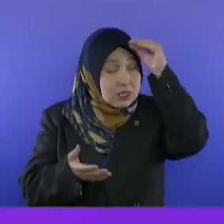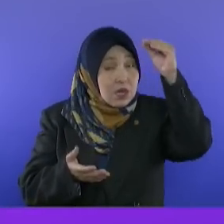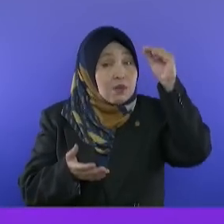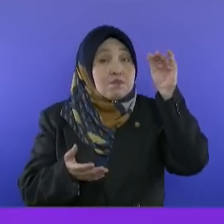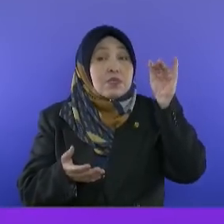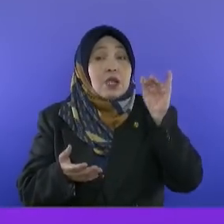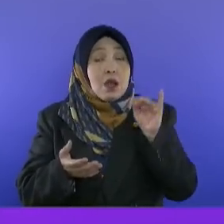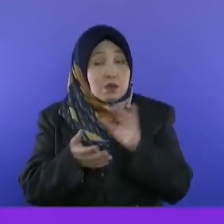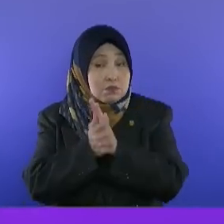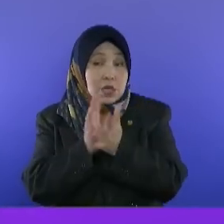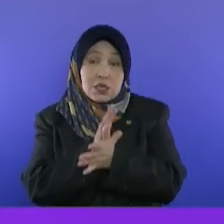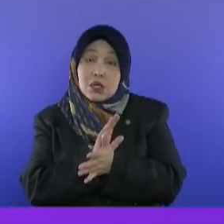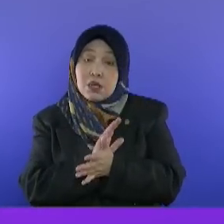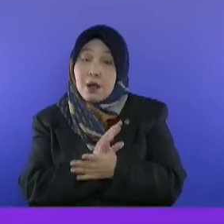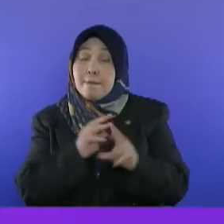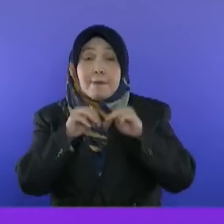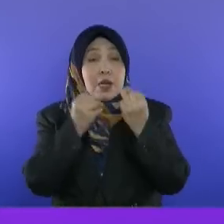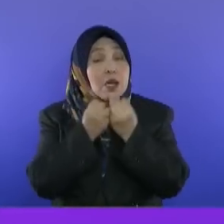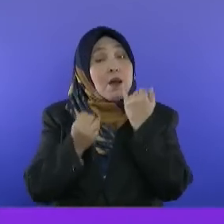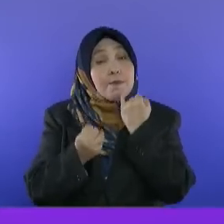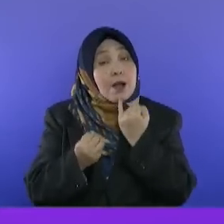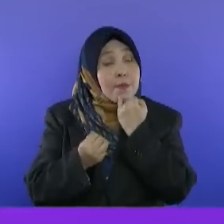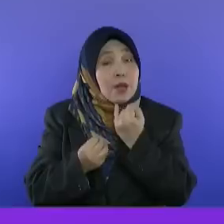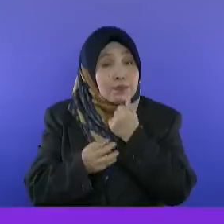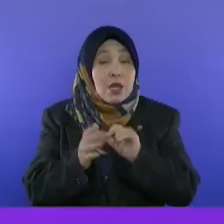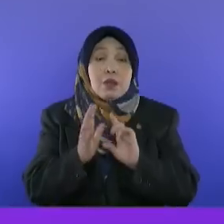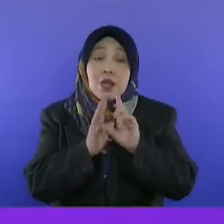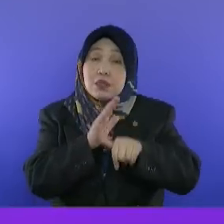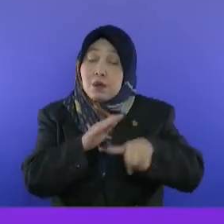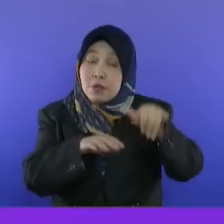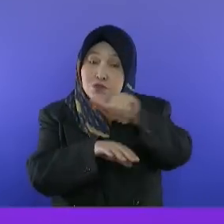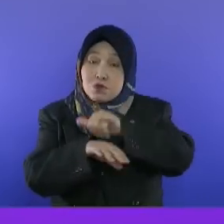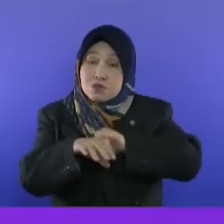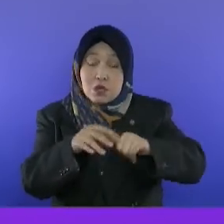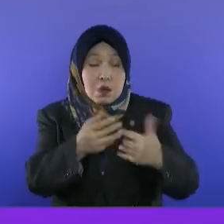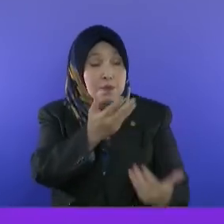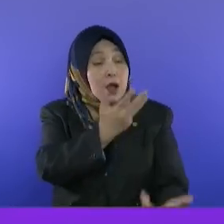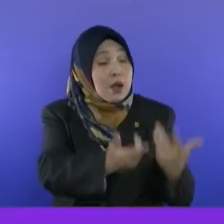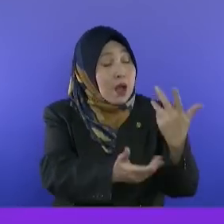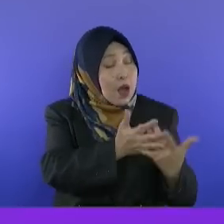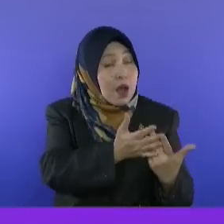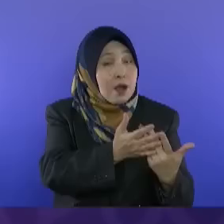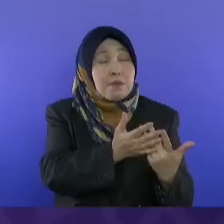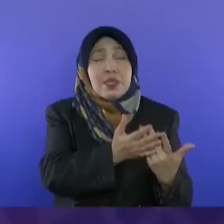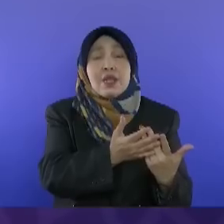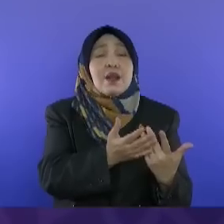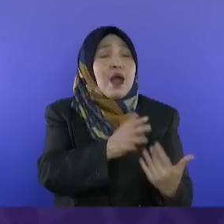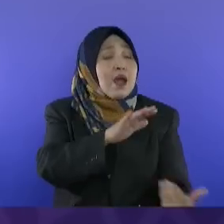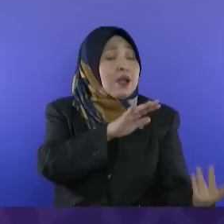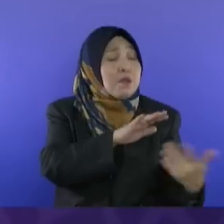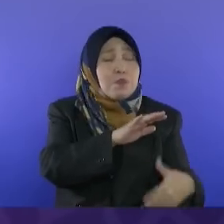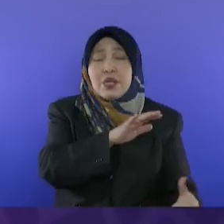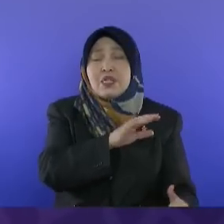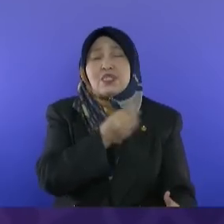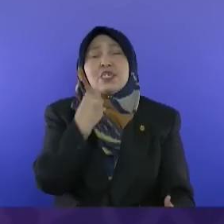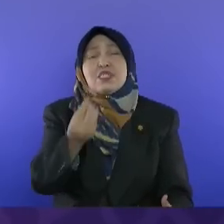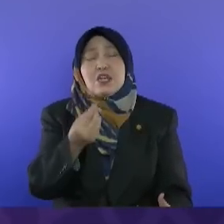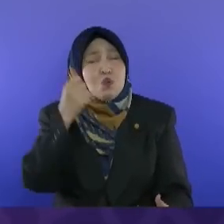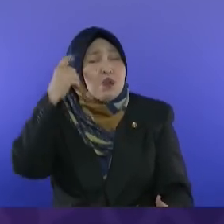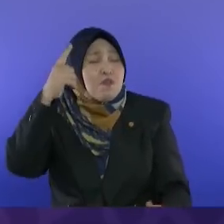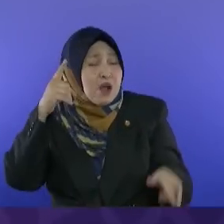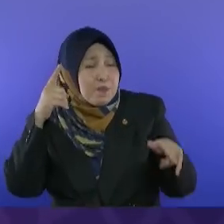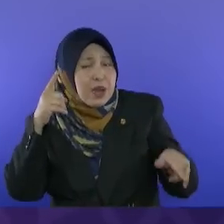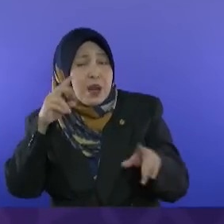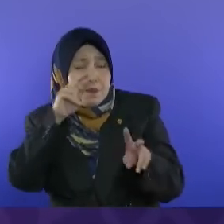eee apa Bani Israil ini nanti masuk surga kalau kita bakal dekat lagi saja itu adalah pemahaman Michael